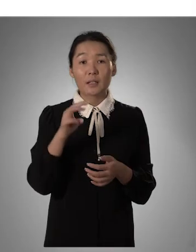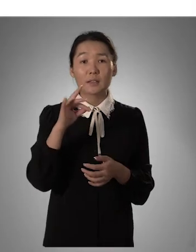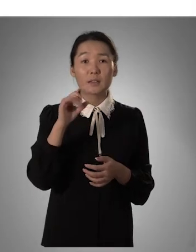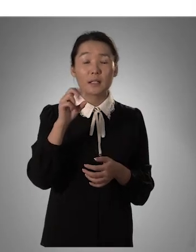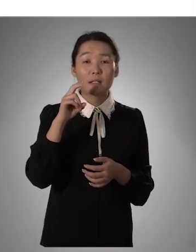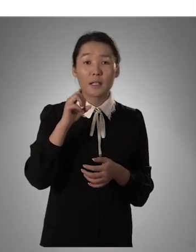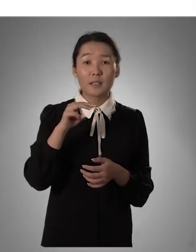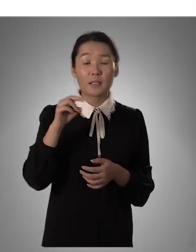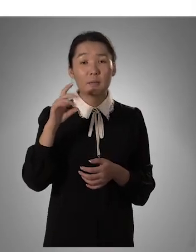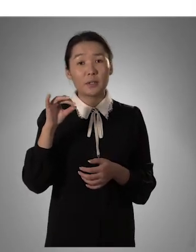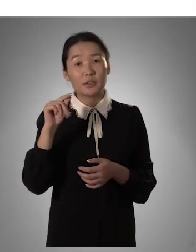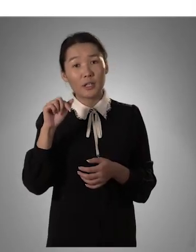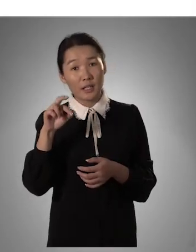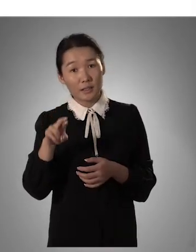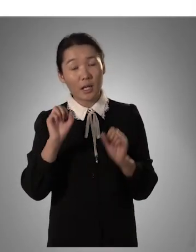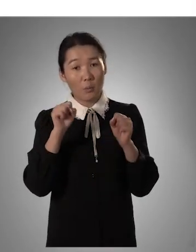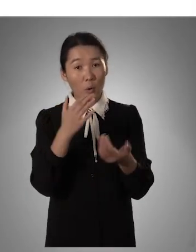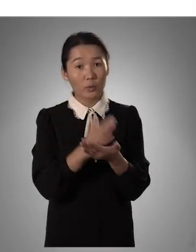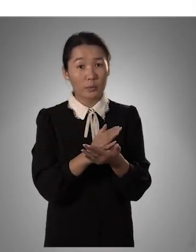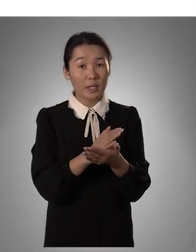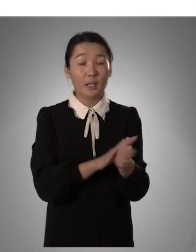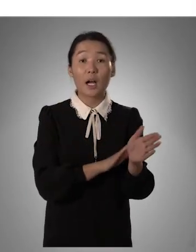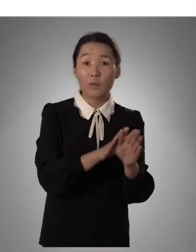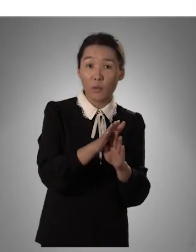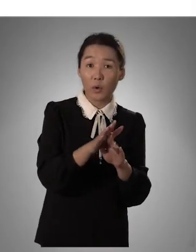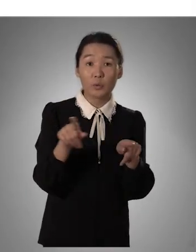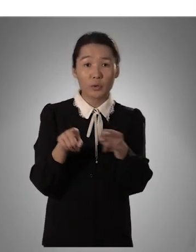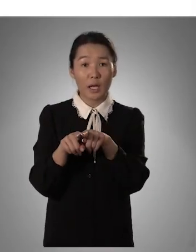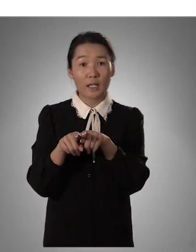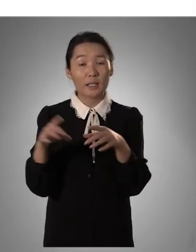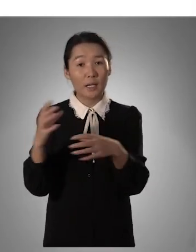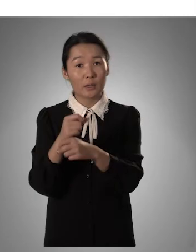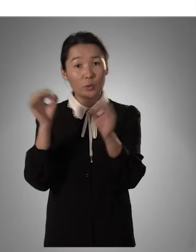могут иметь как полную так и краткую форму